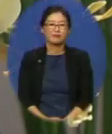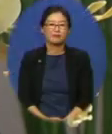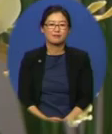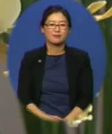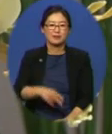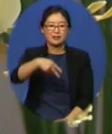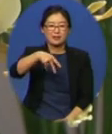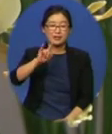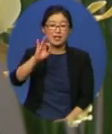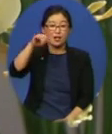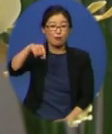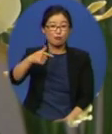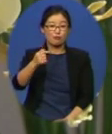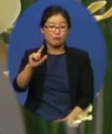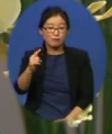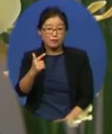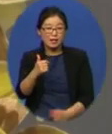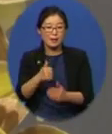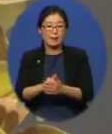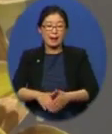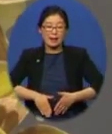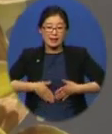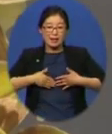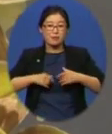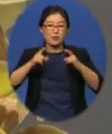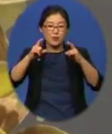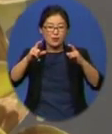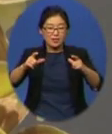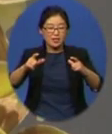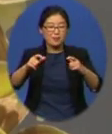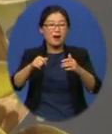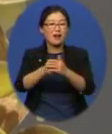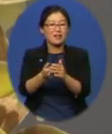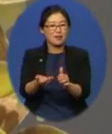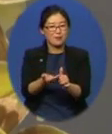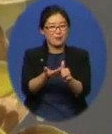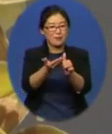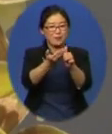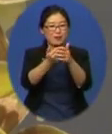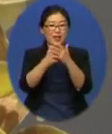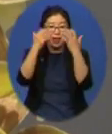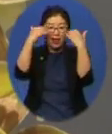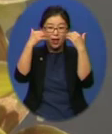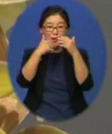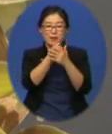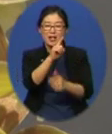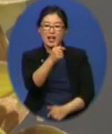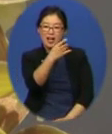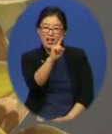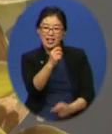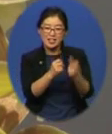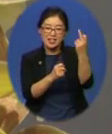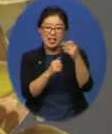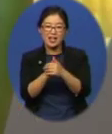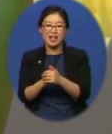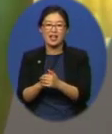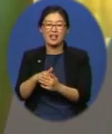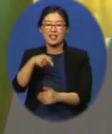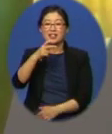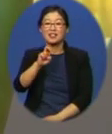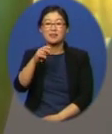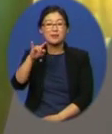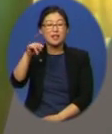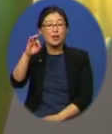새우나는 남쪽 지방 응달진 곳에서 자라며 여름 새우나는 한라산, 금새우나는 울릉도와